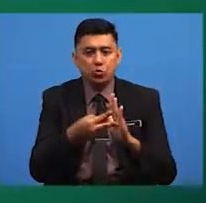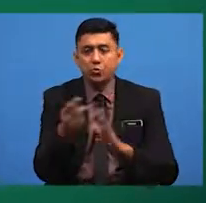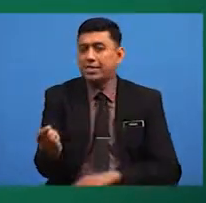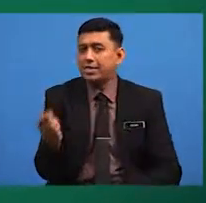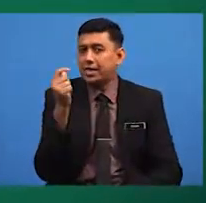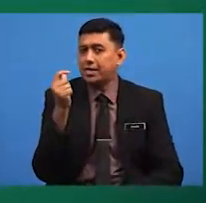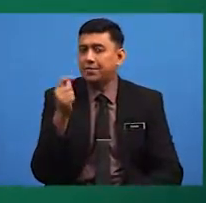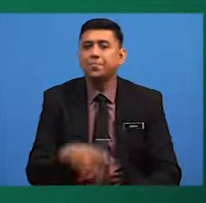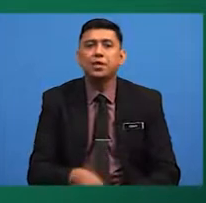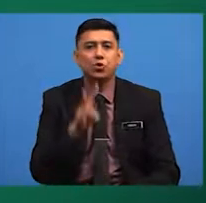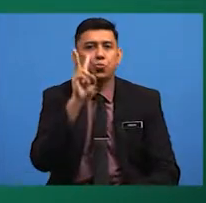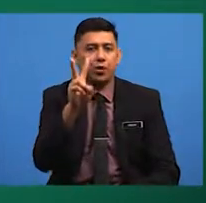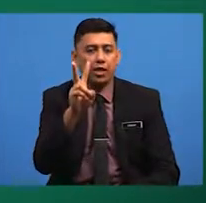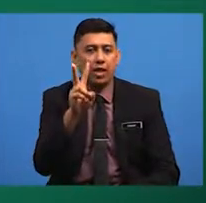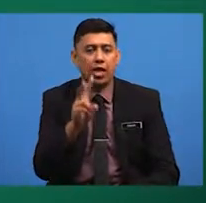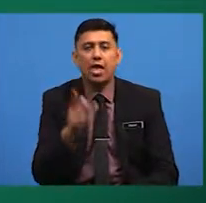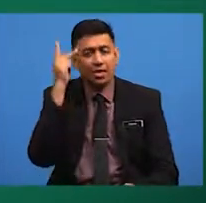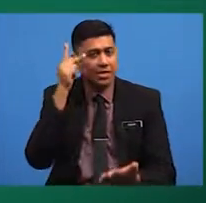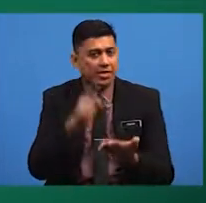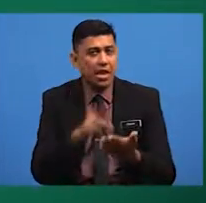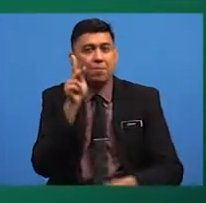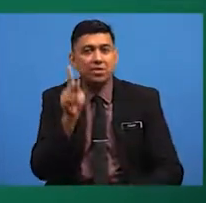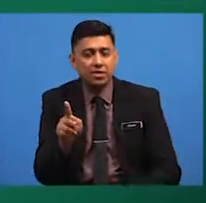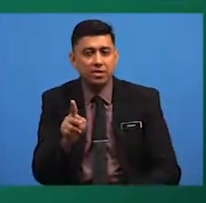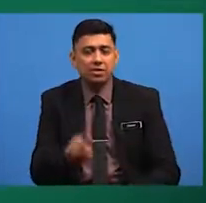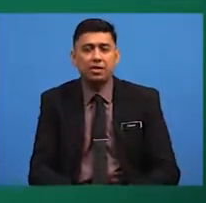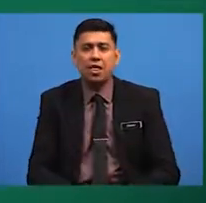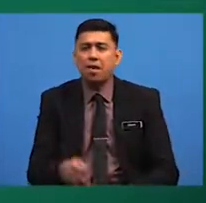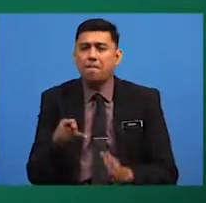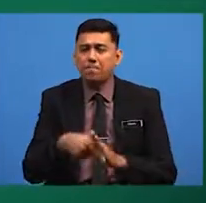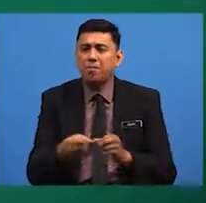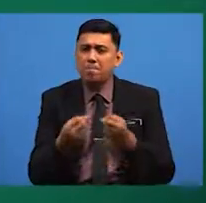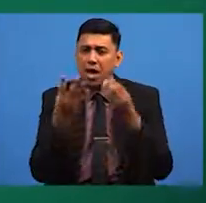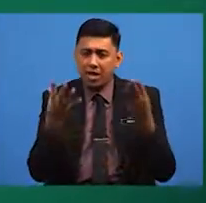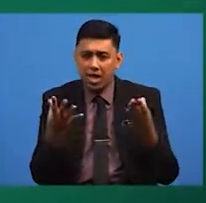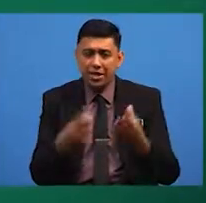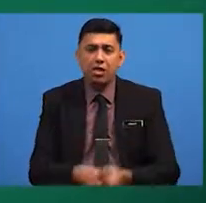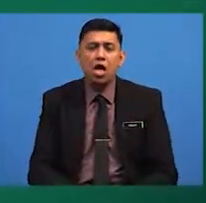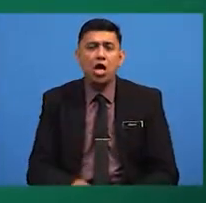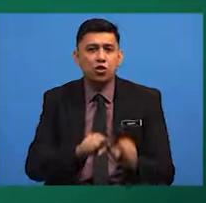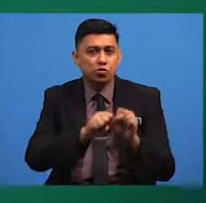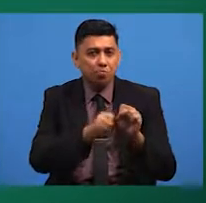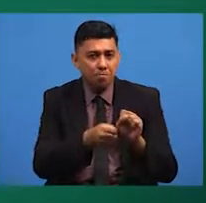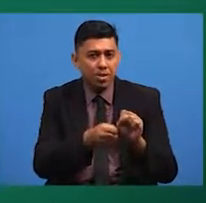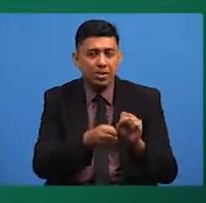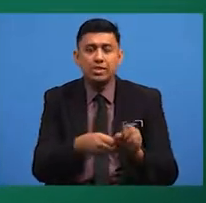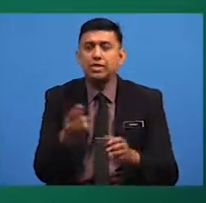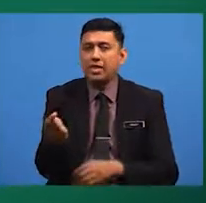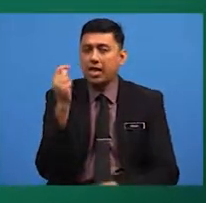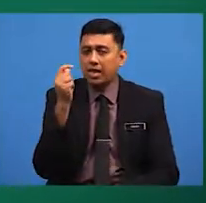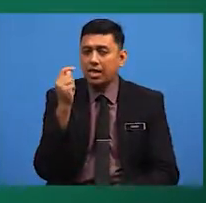tenaga kedua mengenal pasti pelbagai sumber tenaga ketiga